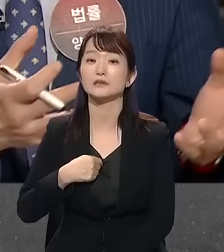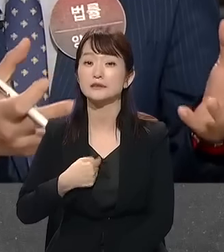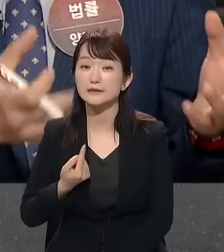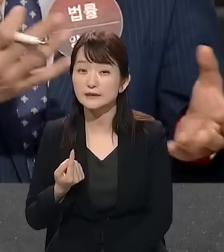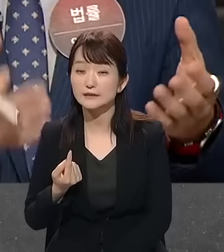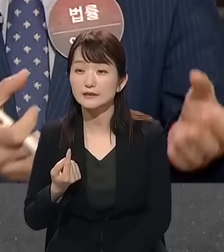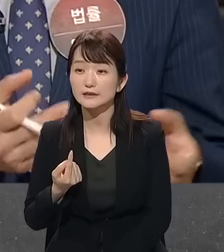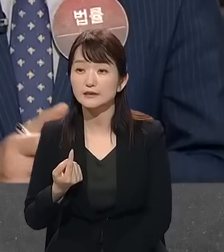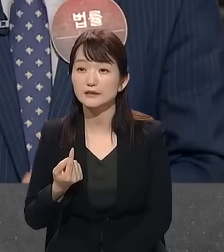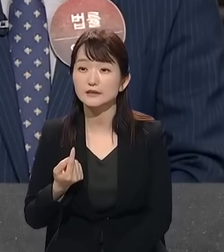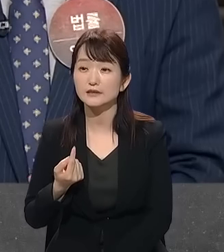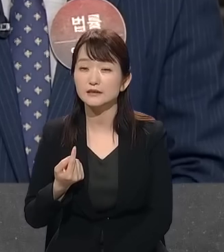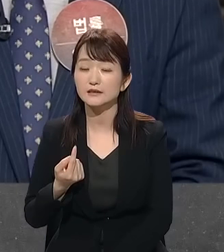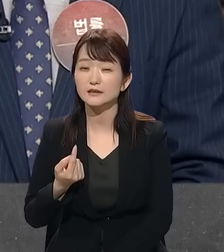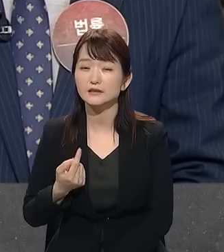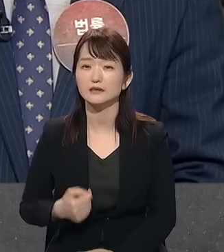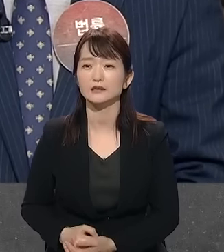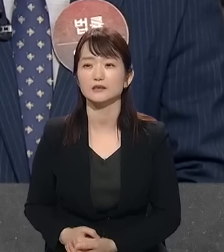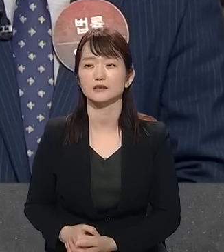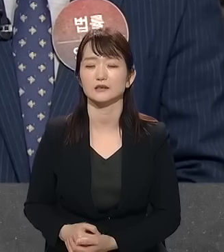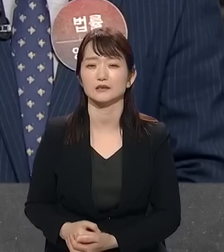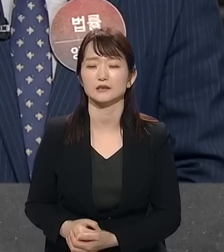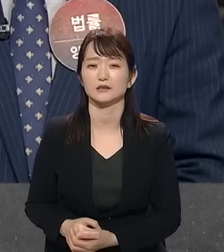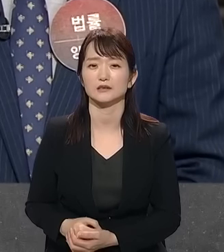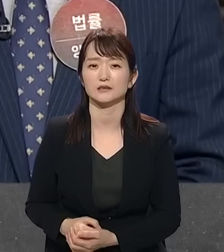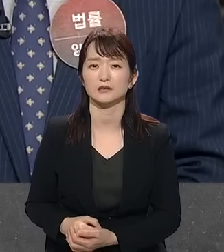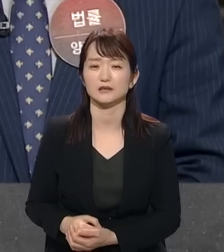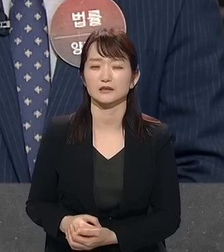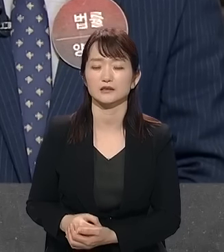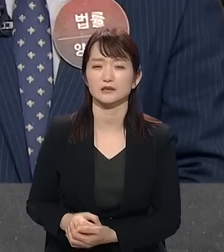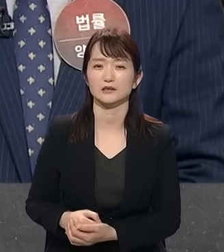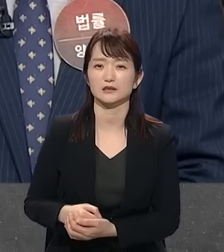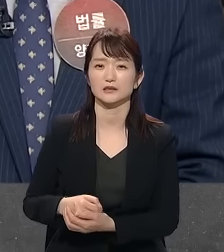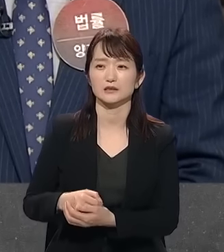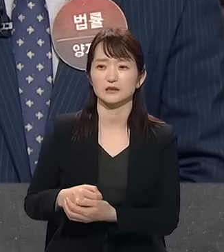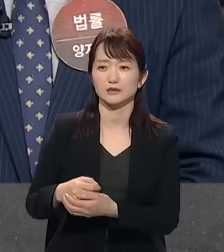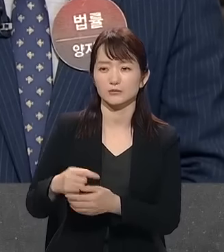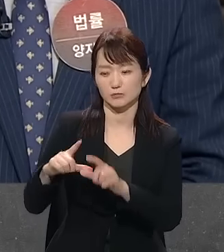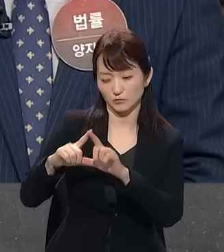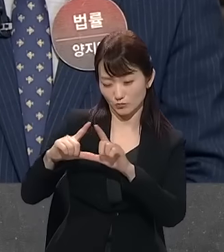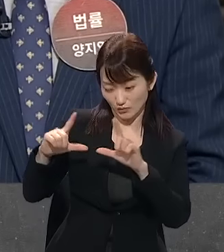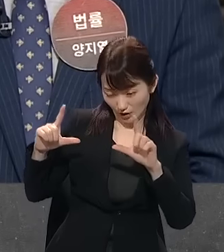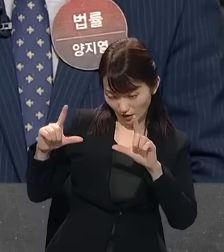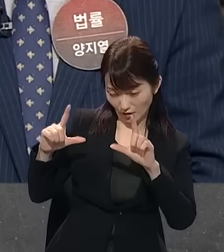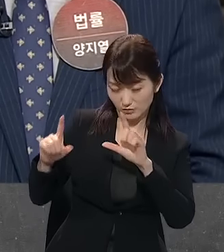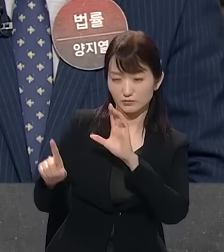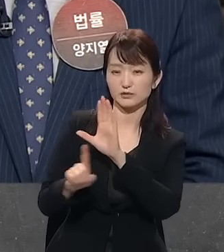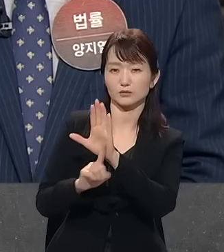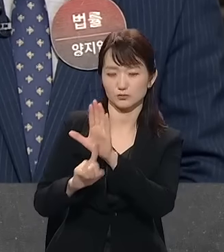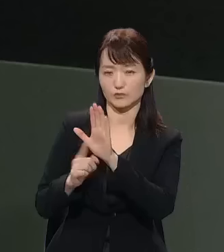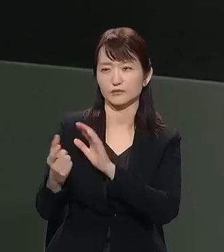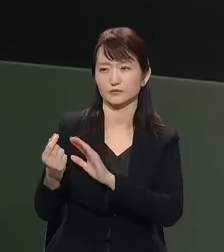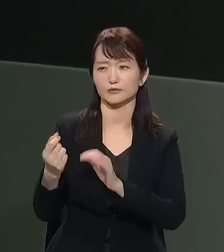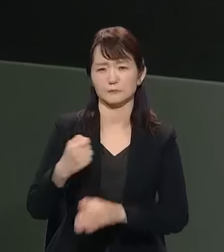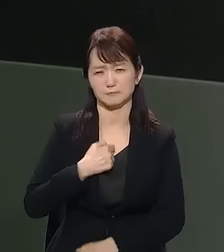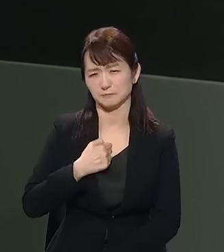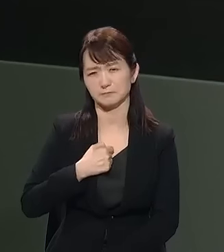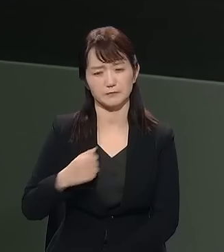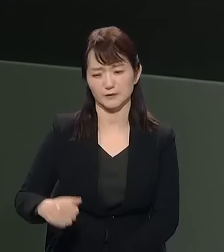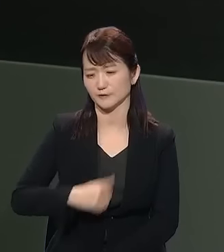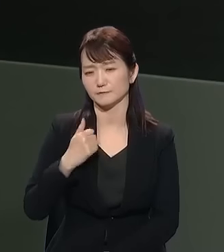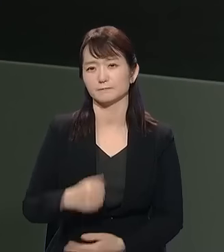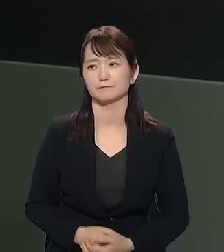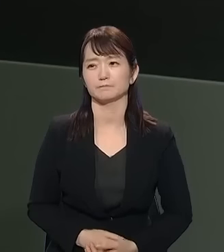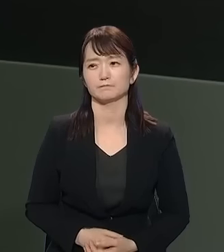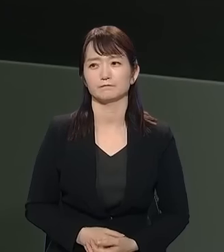보면은 뭐 이런 일종에 노이즈 마케팅만 불러일으키고 있는게 아닌가 정말 답답하고 화하 해요 예 자 오교수님 교수님이 또 중국에